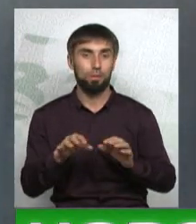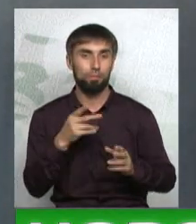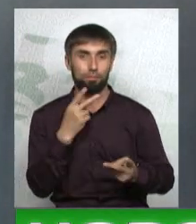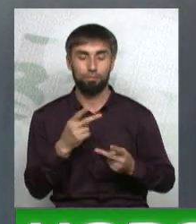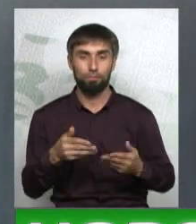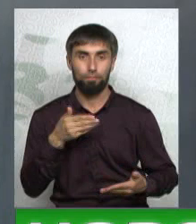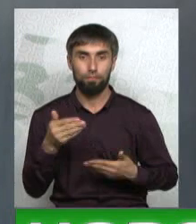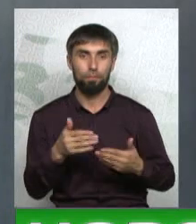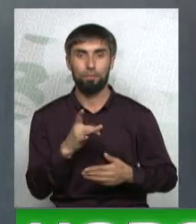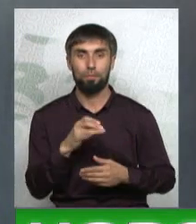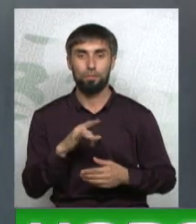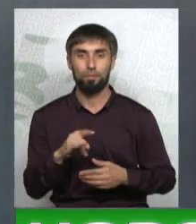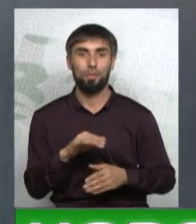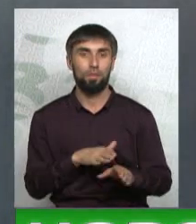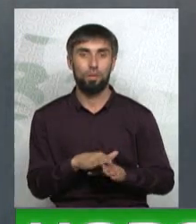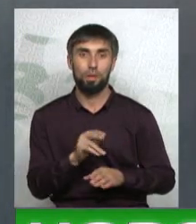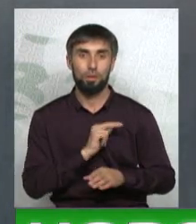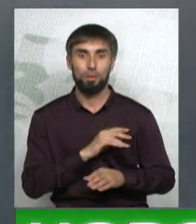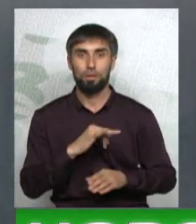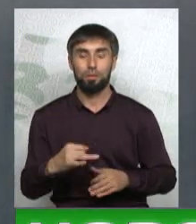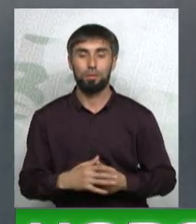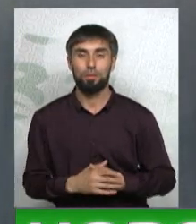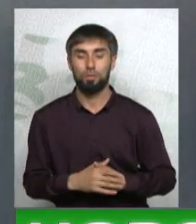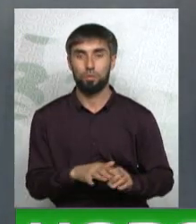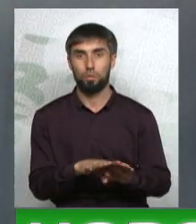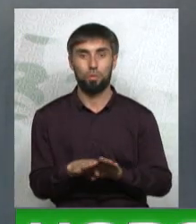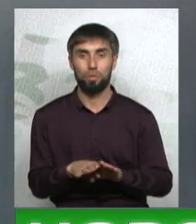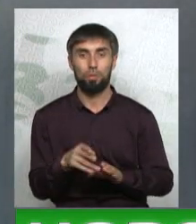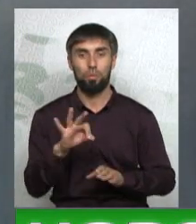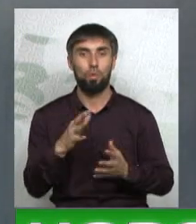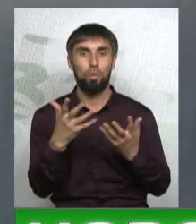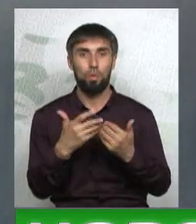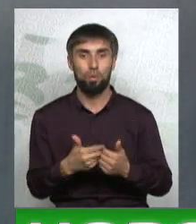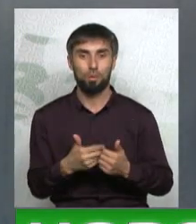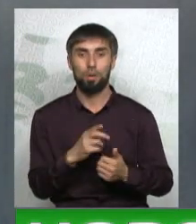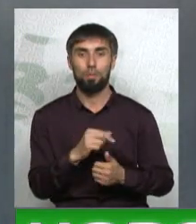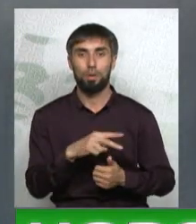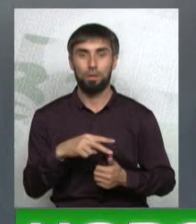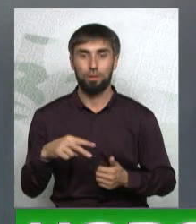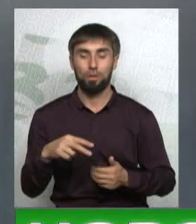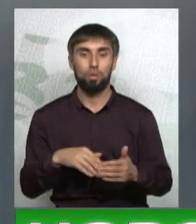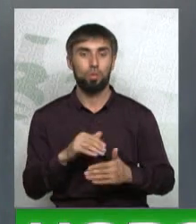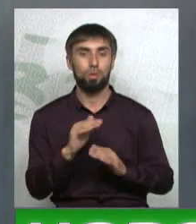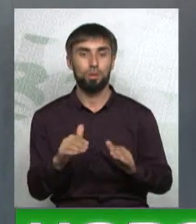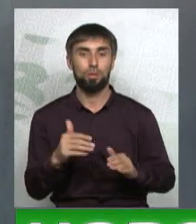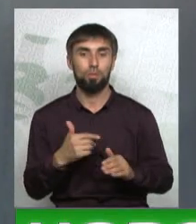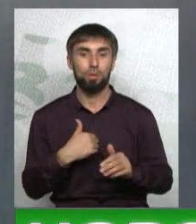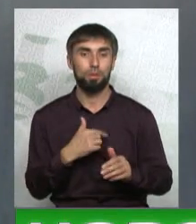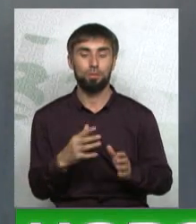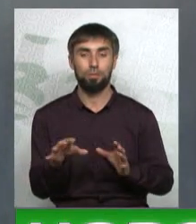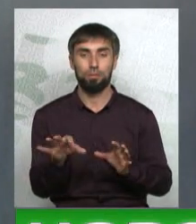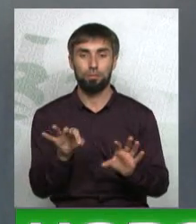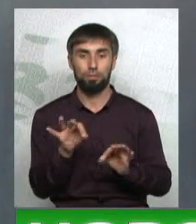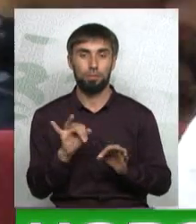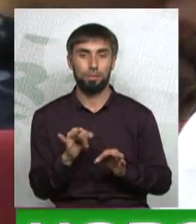рассматривала результаты выполненных работ, и, соответственно, по количеству баллов лучших детей мы зачислили на